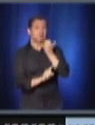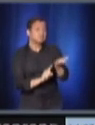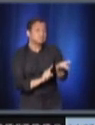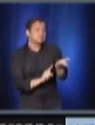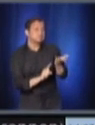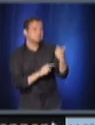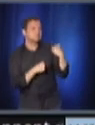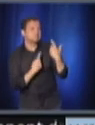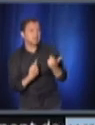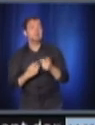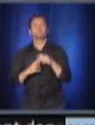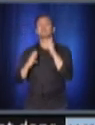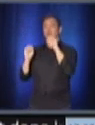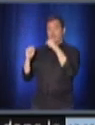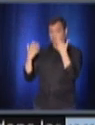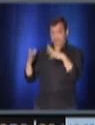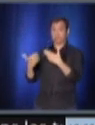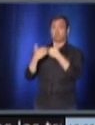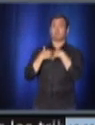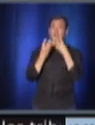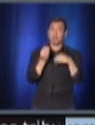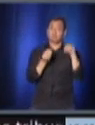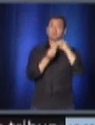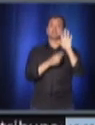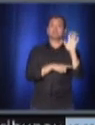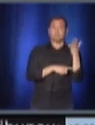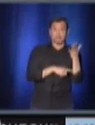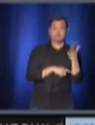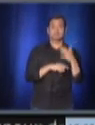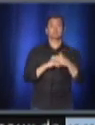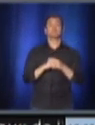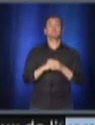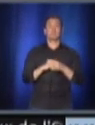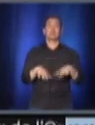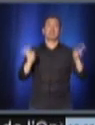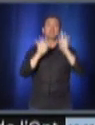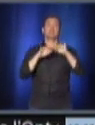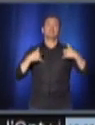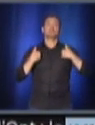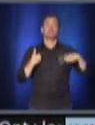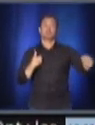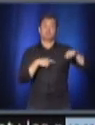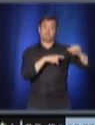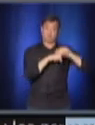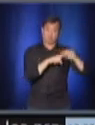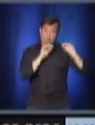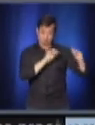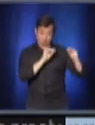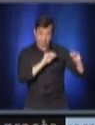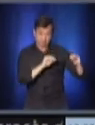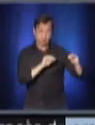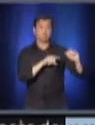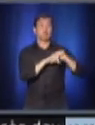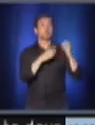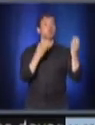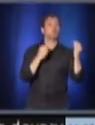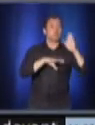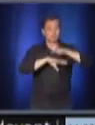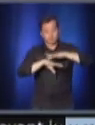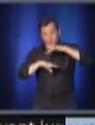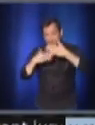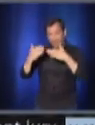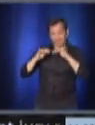compte de l'importance d'avoir une formation pour les jeunes, mais d'avoir une formation qui est sur place. Je